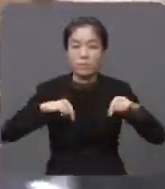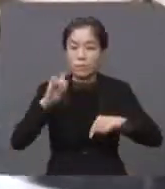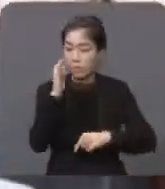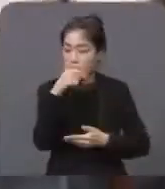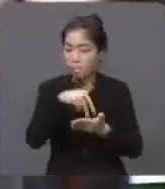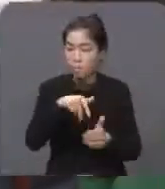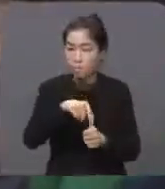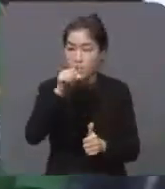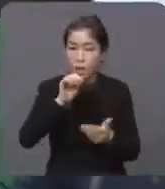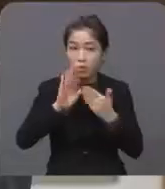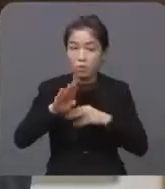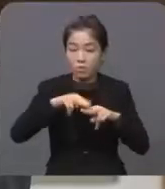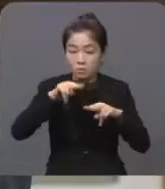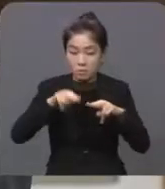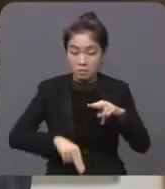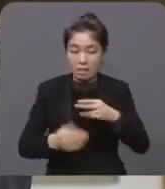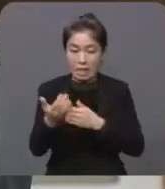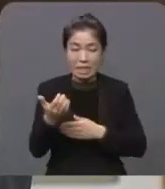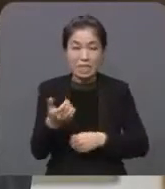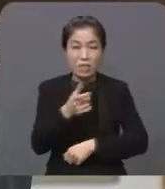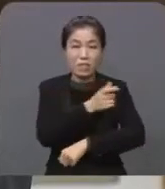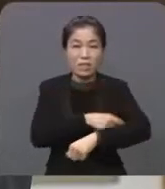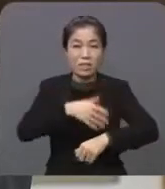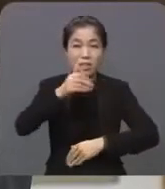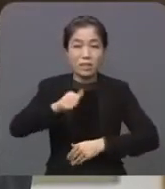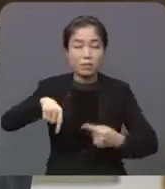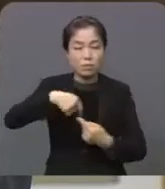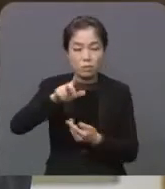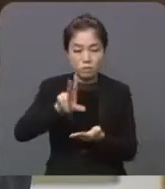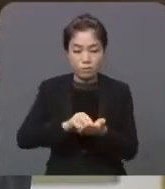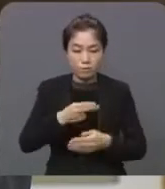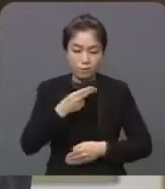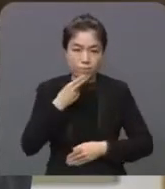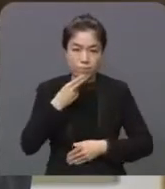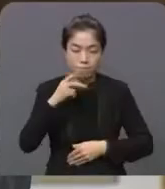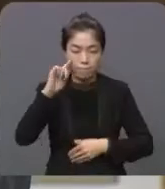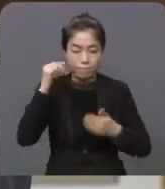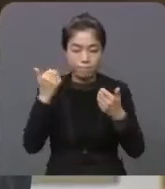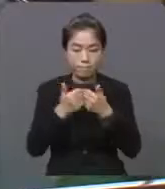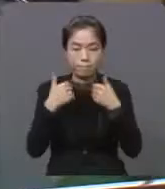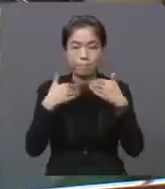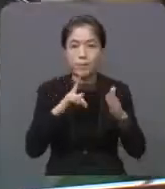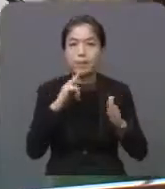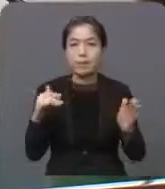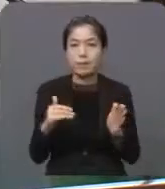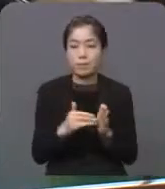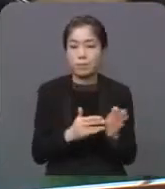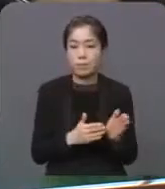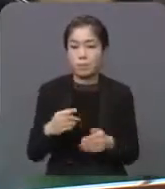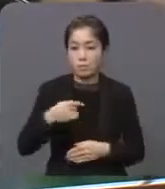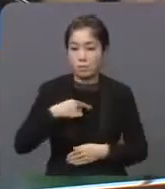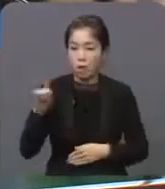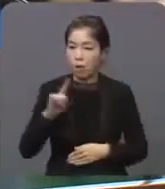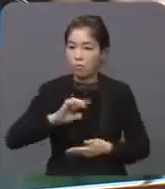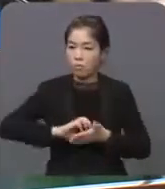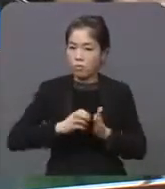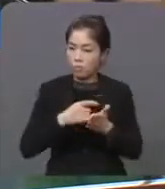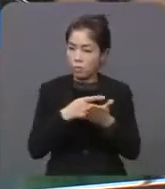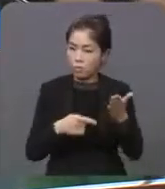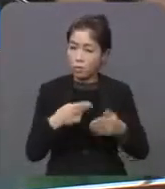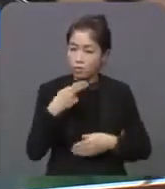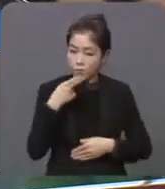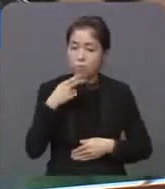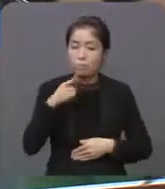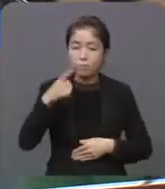증인으로 채택된 뒤 자리에서 물러난 전 이사장은 운영에 문제가 없다고 반박했습니다. 내가 어느 정도 손해가 보지 않는다면